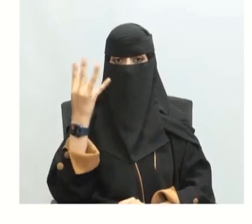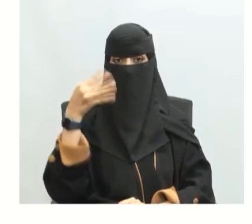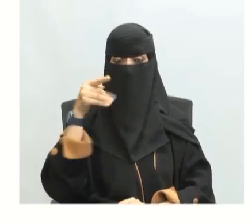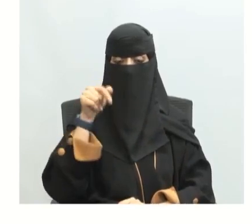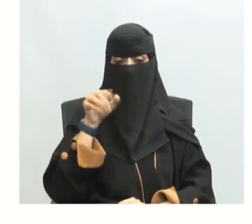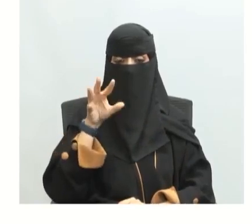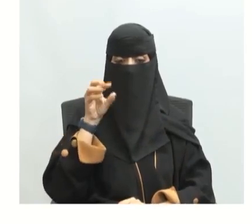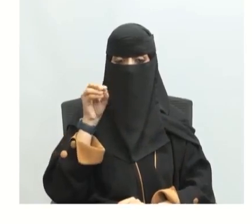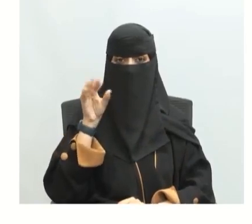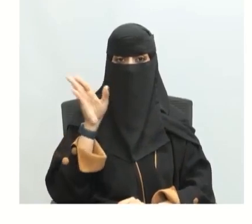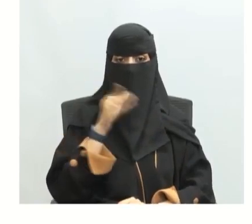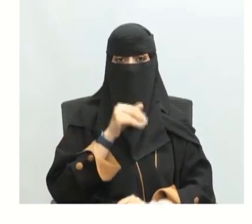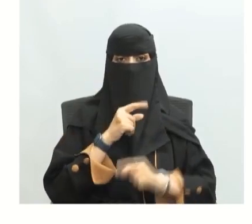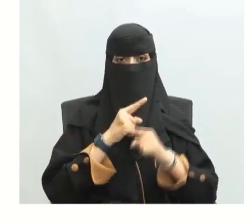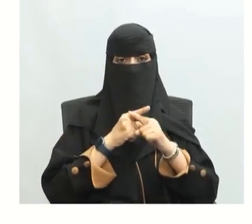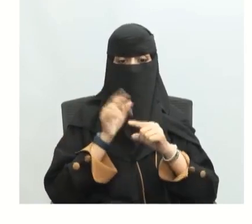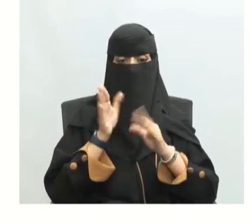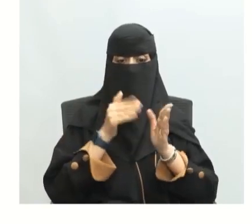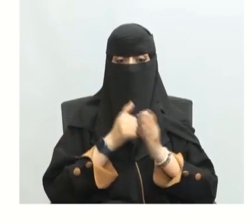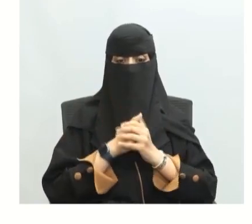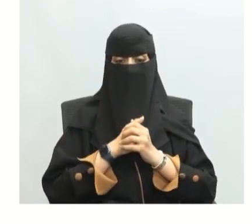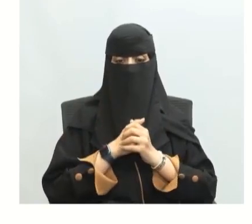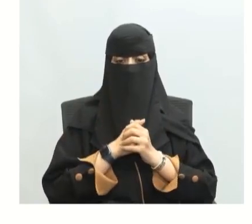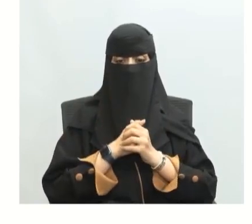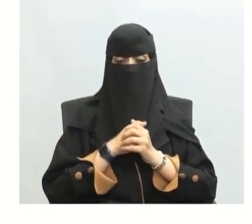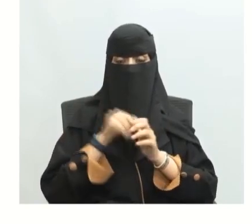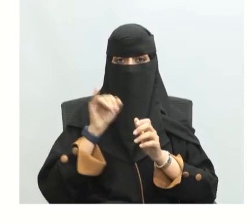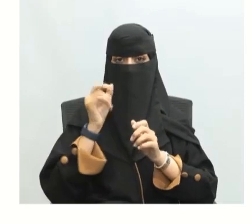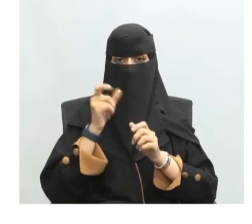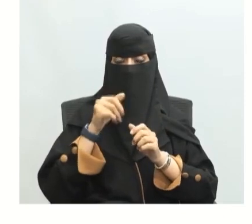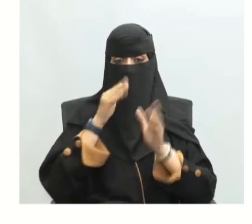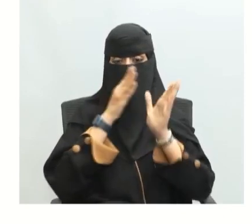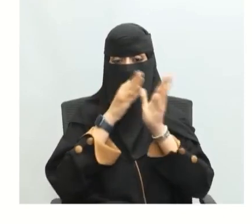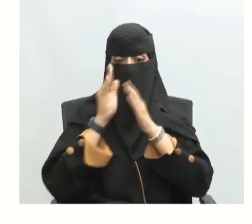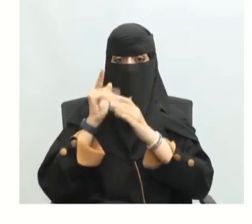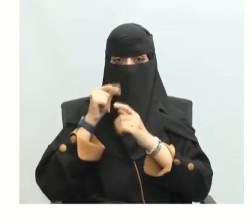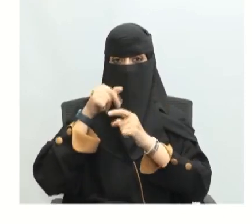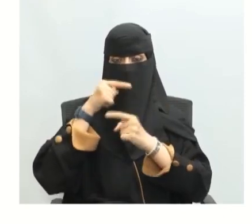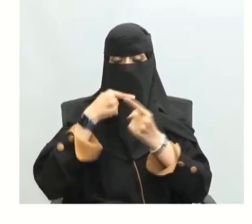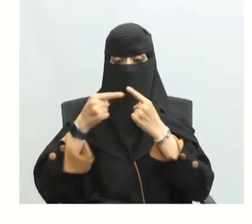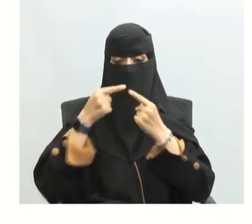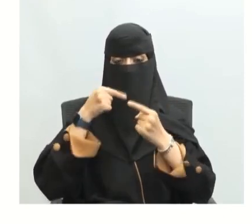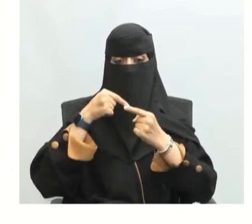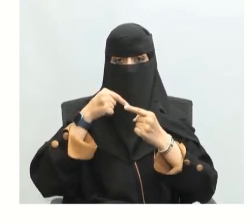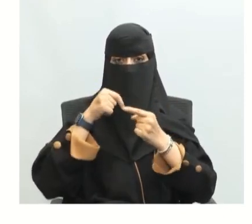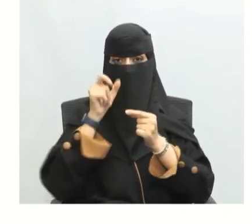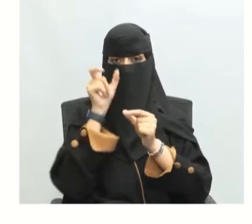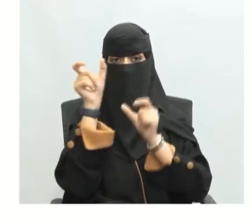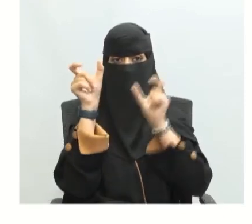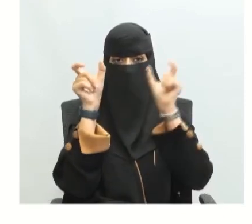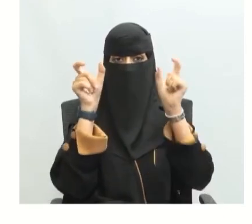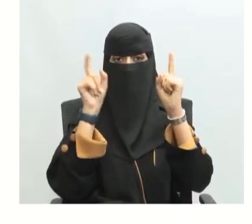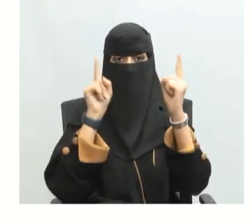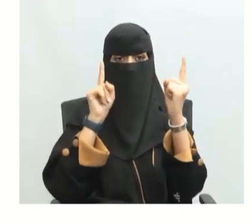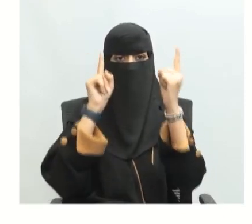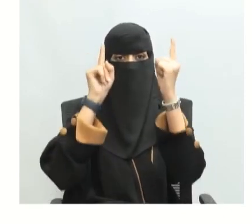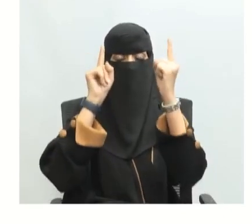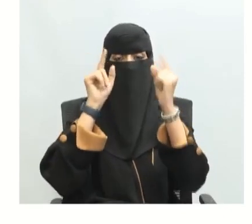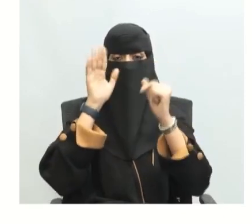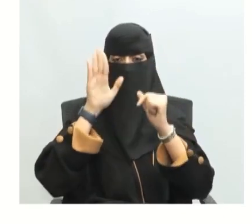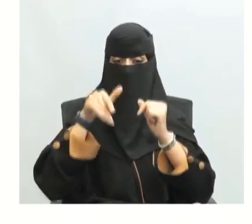رائعين العباره خاطئه من اركان الحوار اطراف الحوار